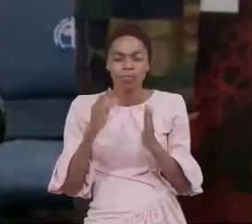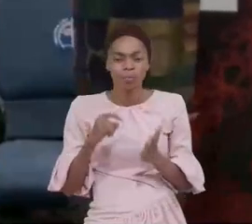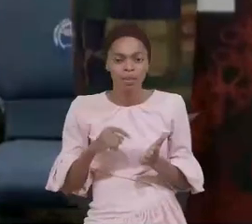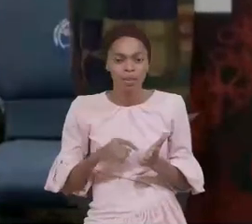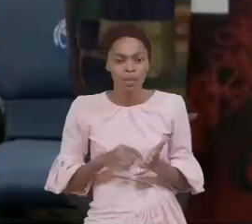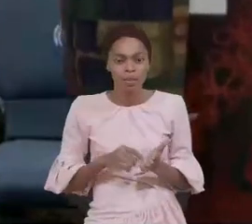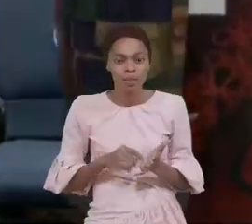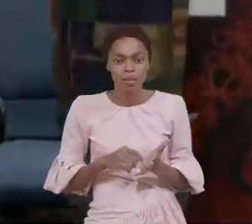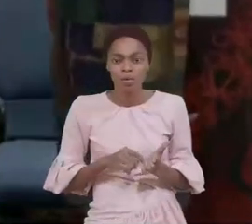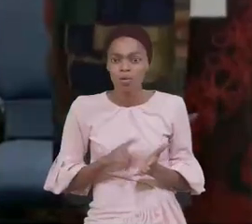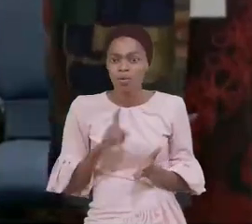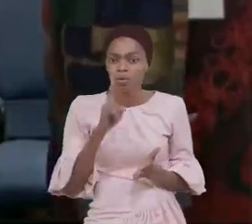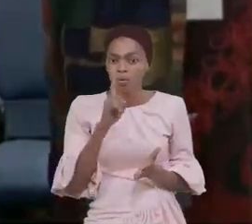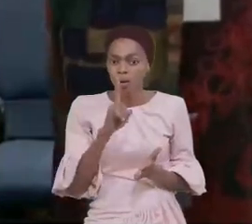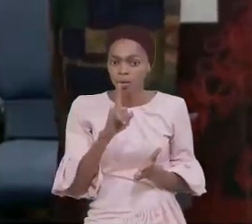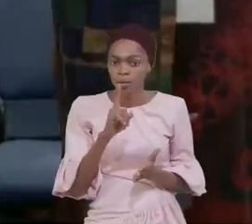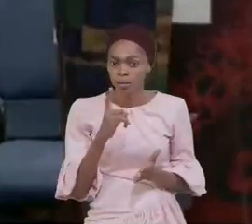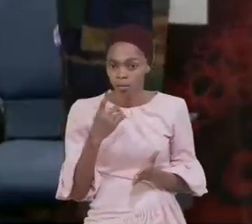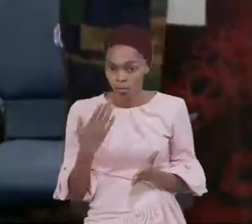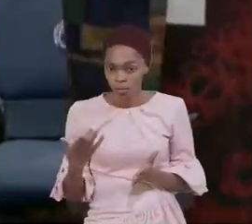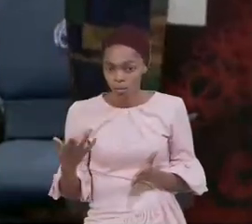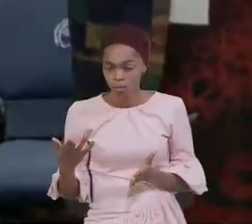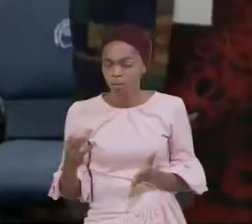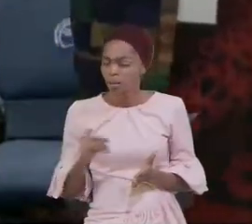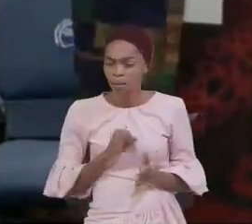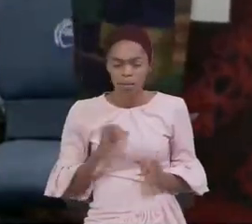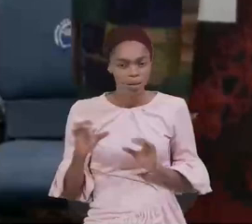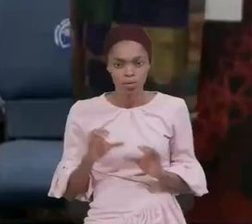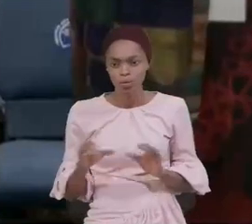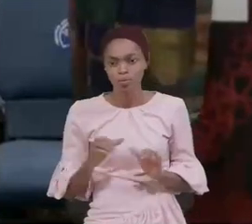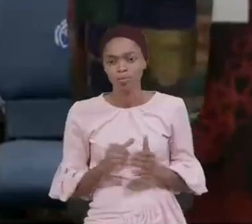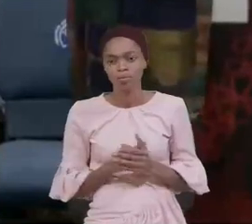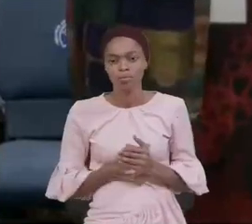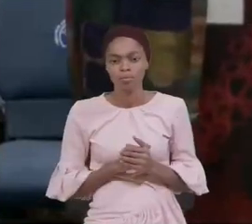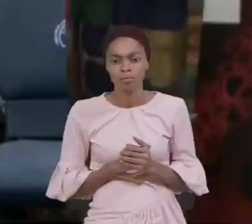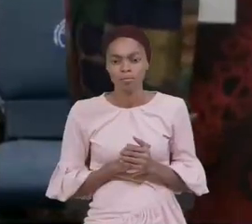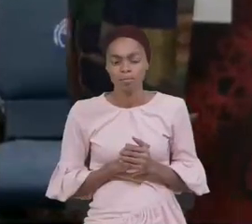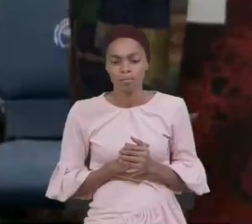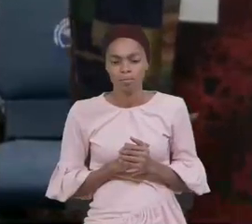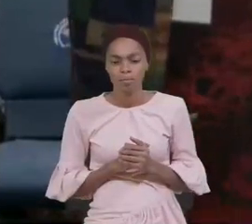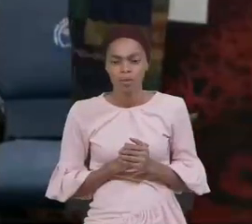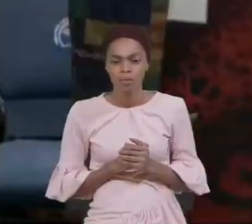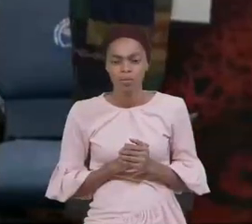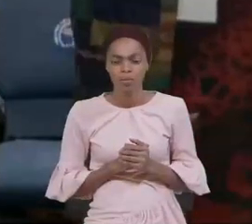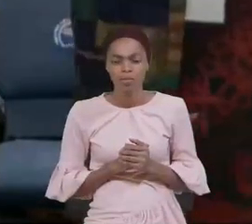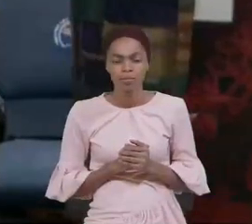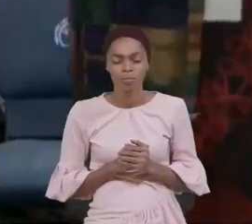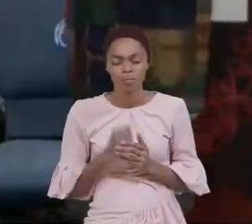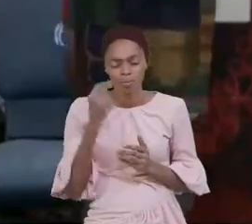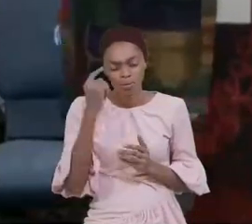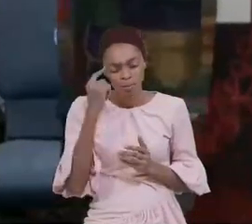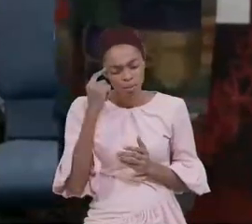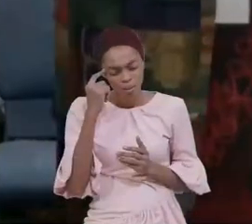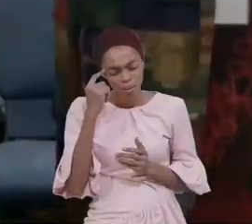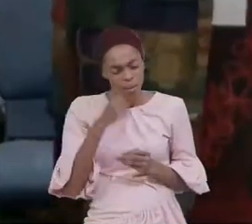Concentrez-vous sur cette seule chose que je fais.